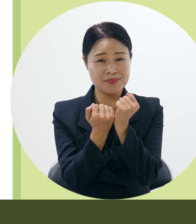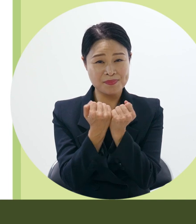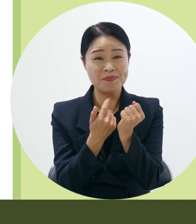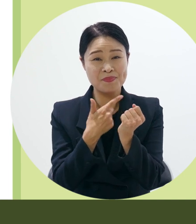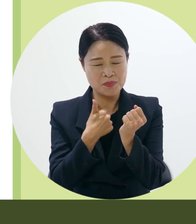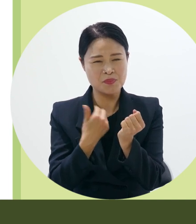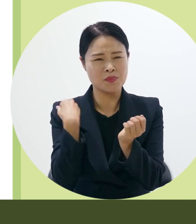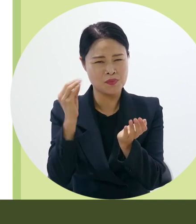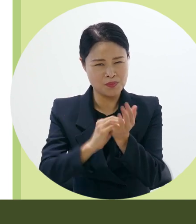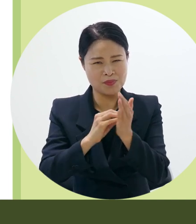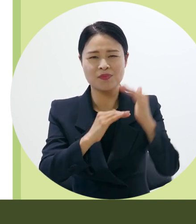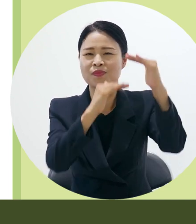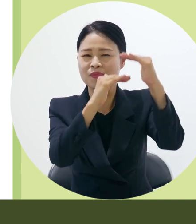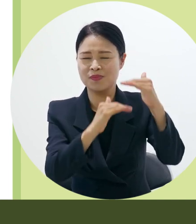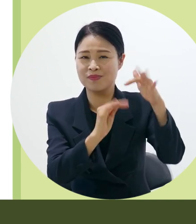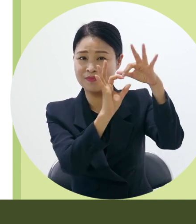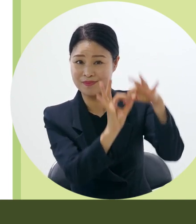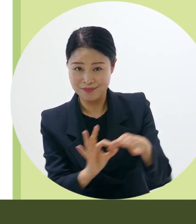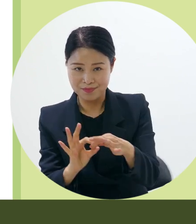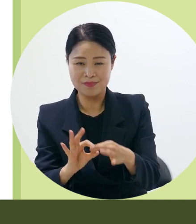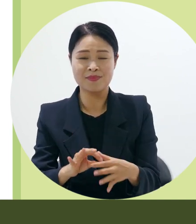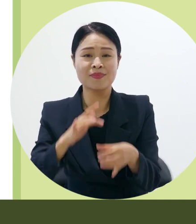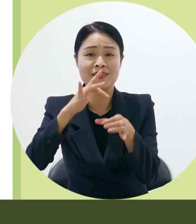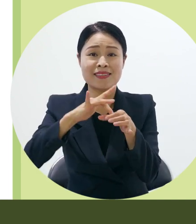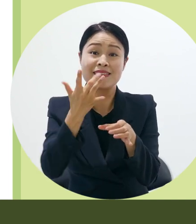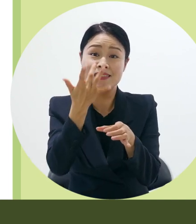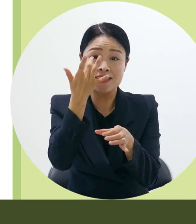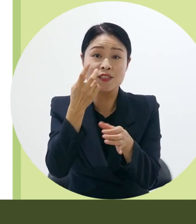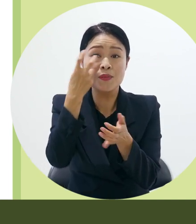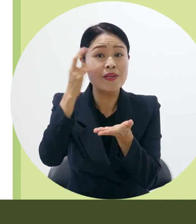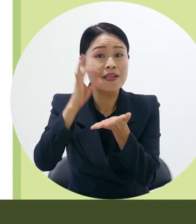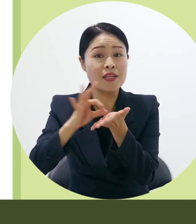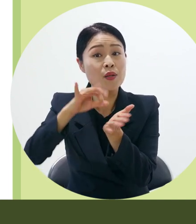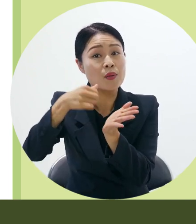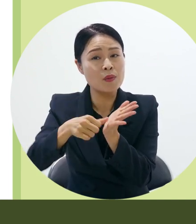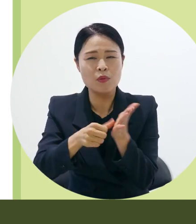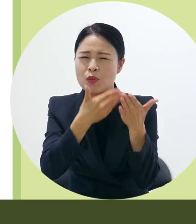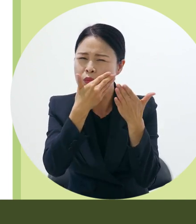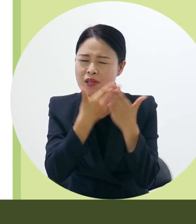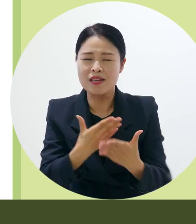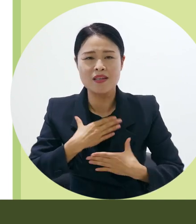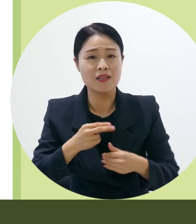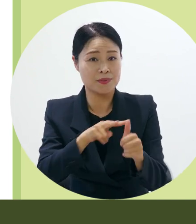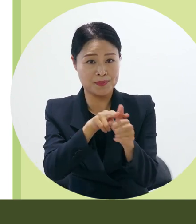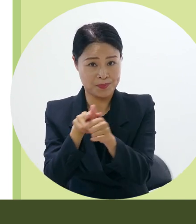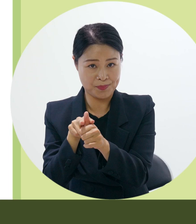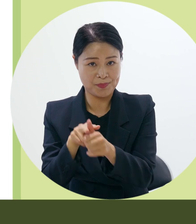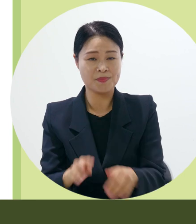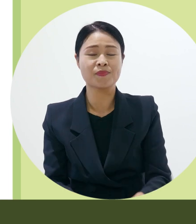다음은 계속되는 콘택트 렌즈 관리용품의 주요 안전 정보입니다.